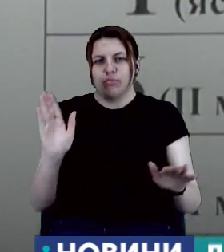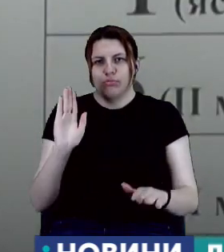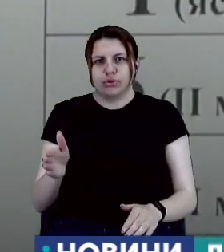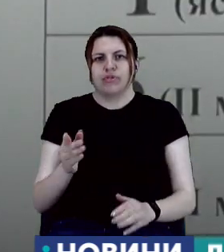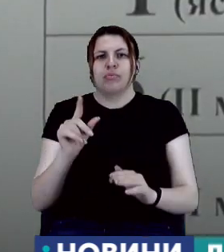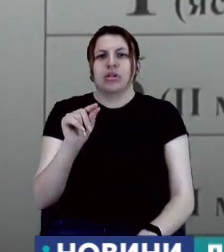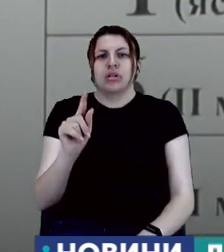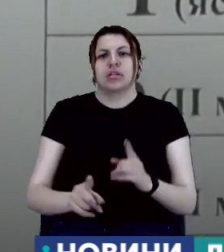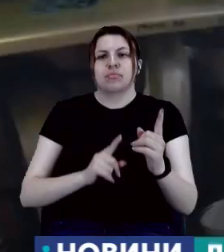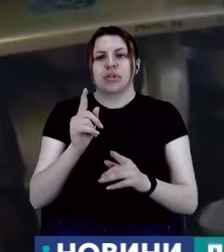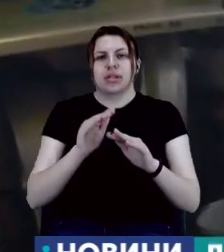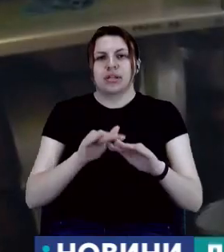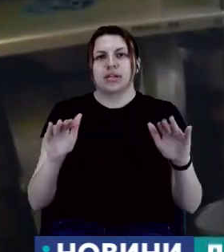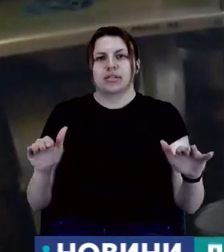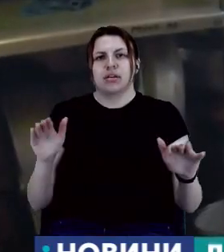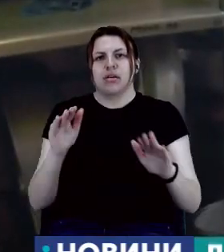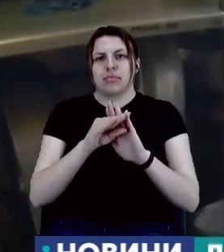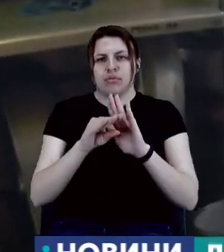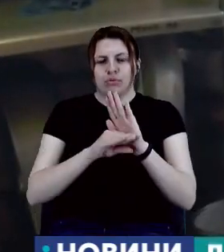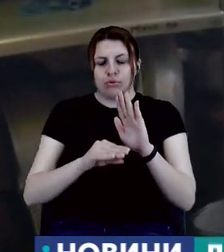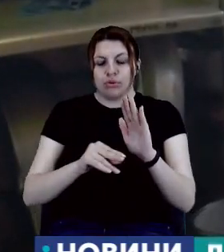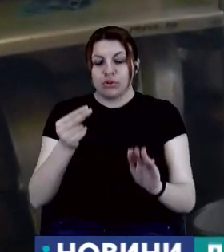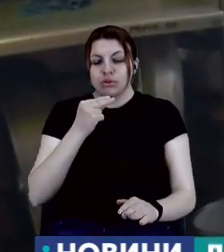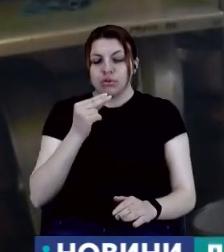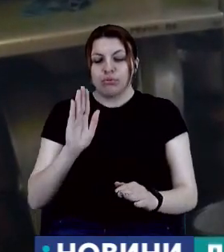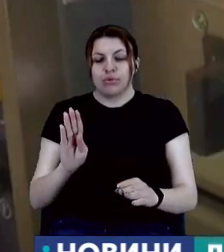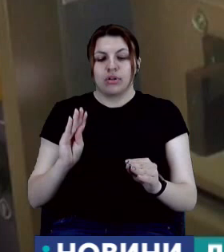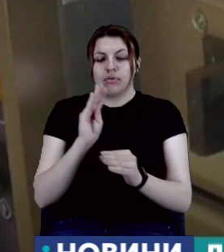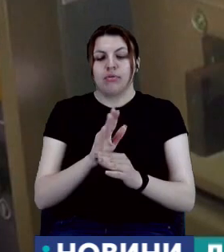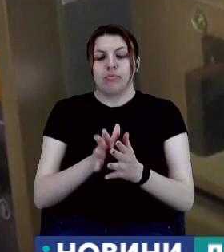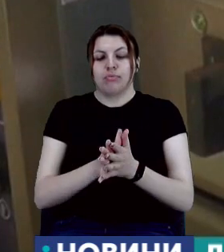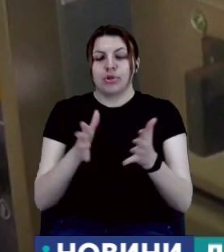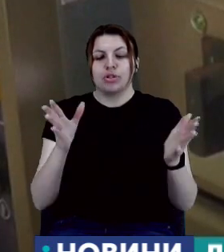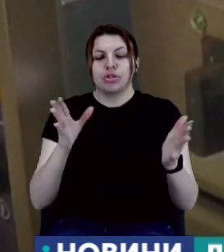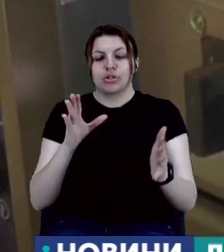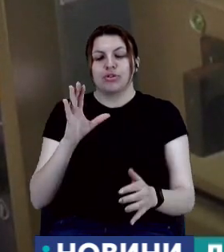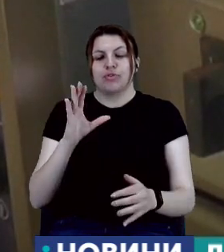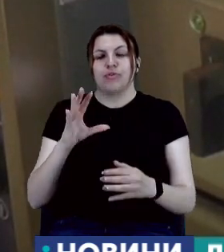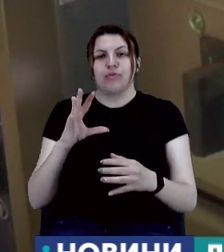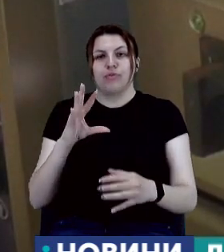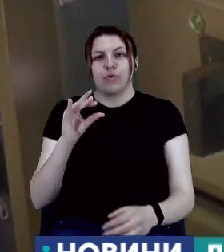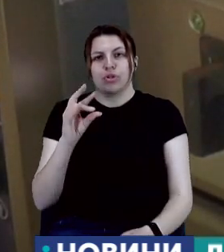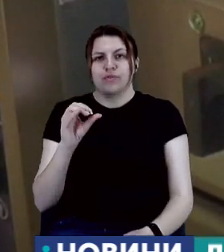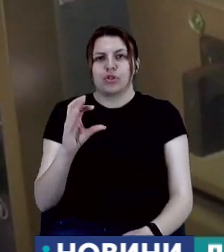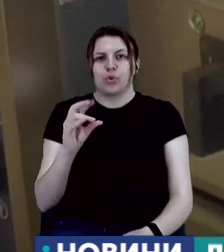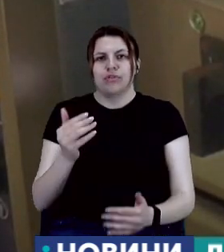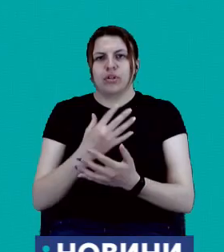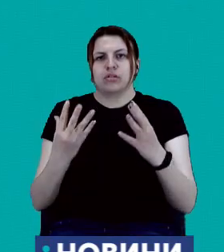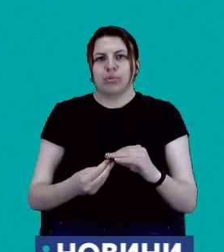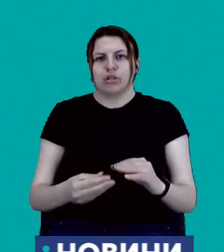До звичного раціону додадуть більше фруктів та соків. Марія Грічко, Інна Ливанська, Олександр Сушко. Новини на Суспільному.